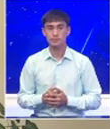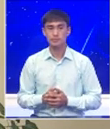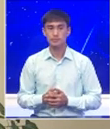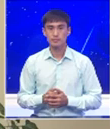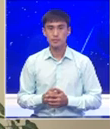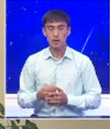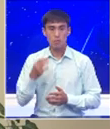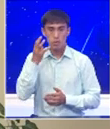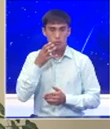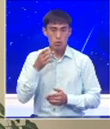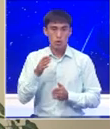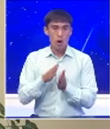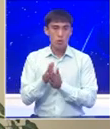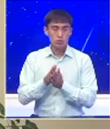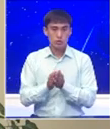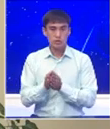помидоры, огурцы.